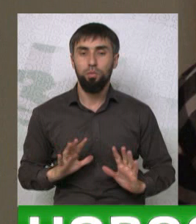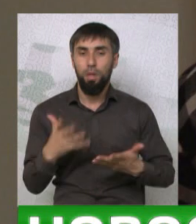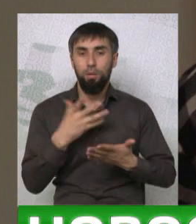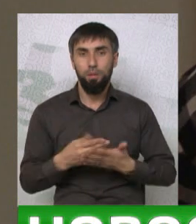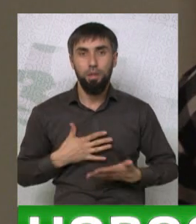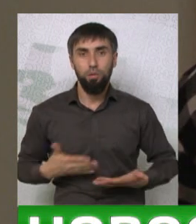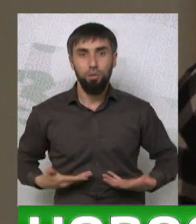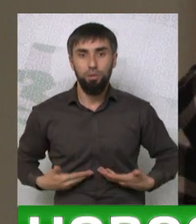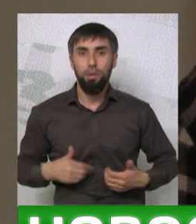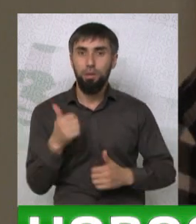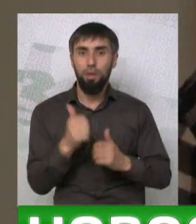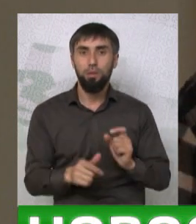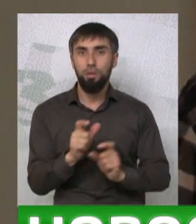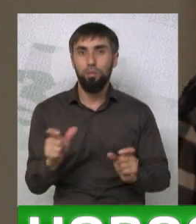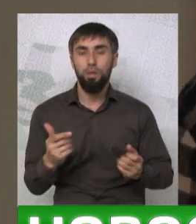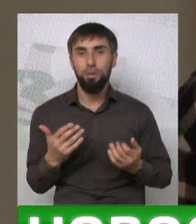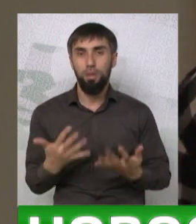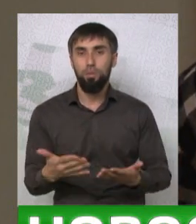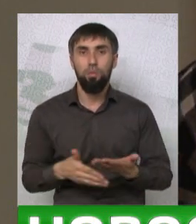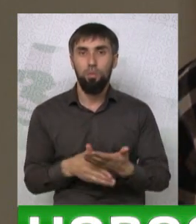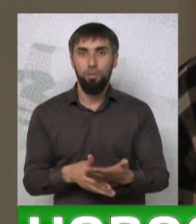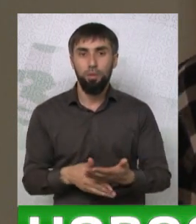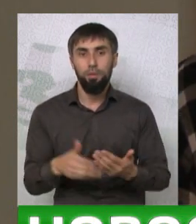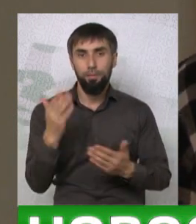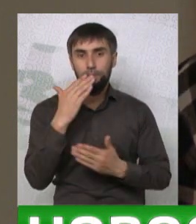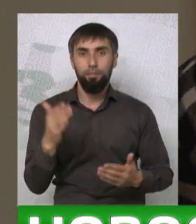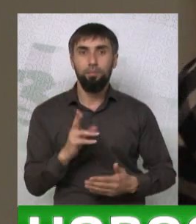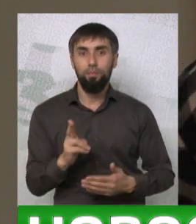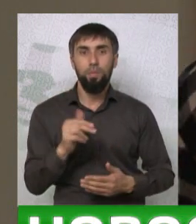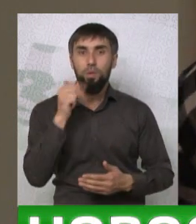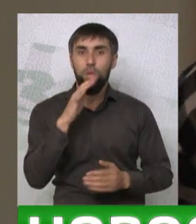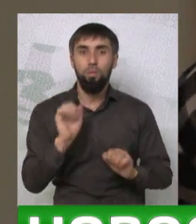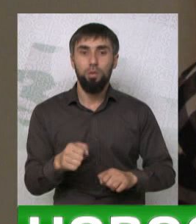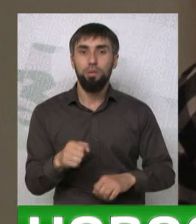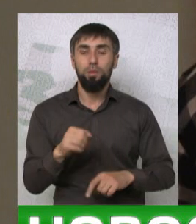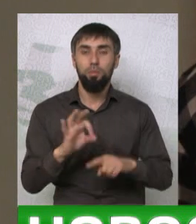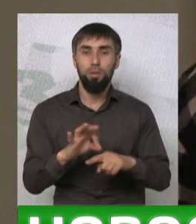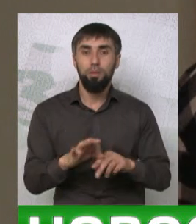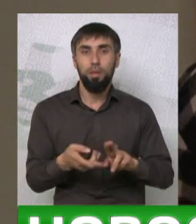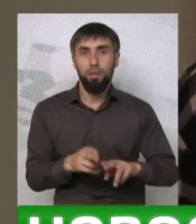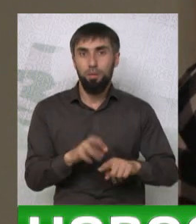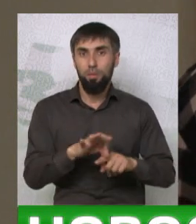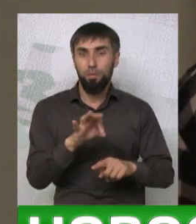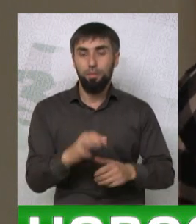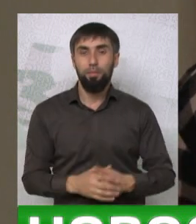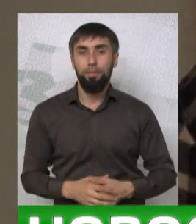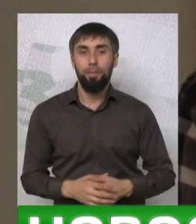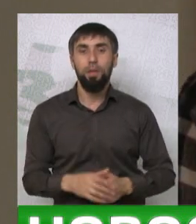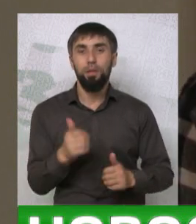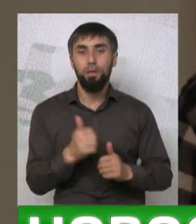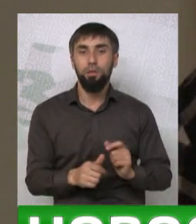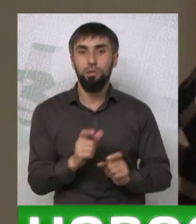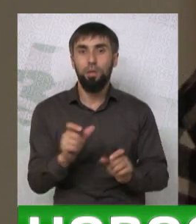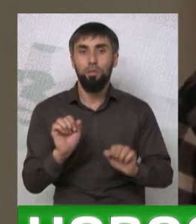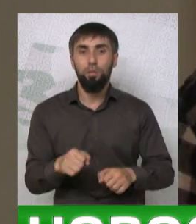жизни. Каждому человеку требуется помощь. Мы не знаем, кто, когда может заболеть этой болезнью. И каждый